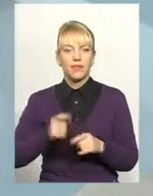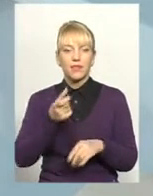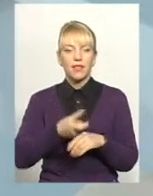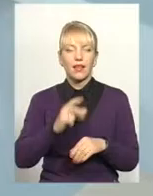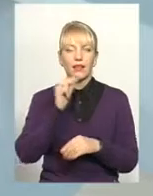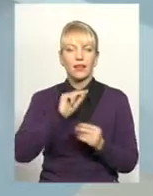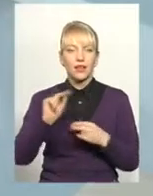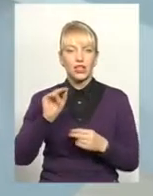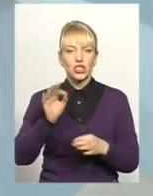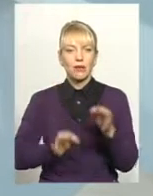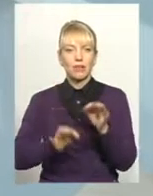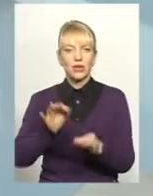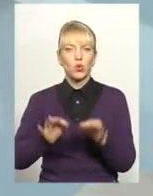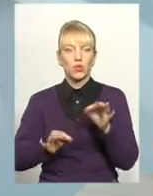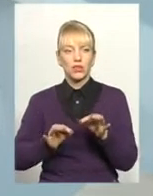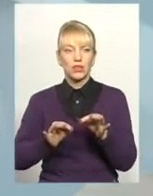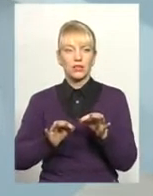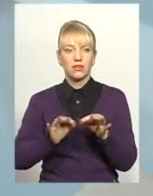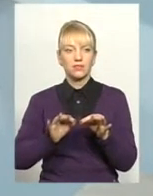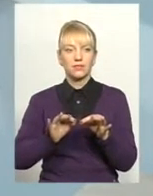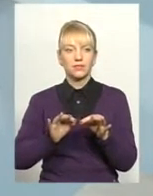найкращий природній